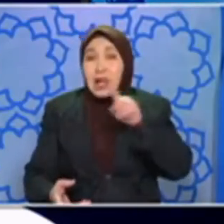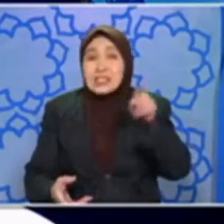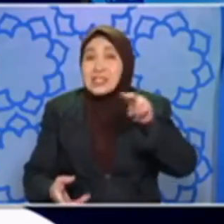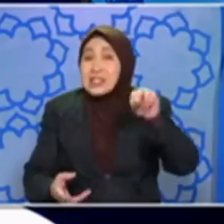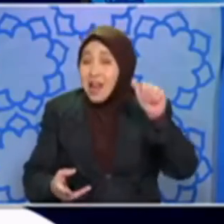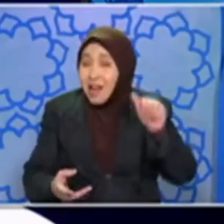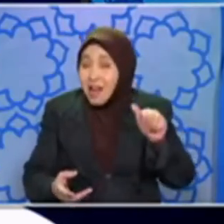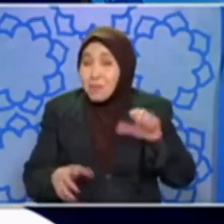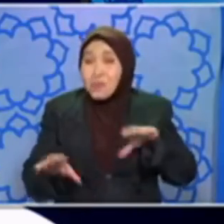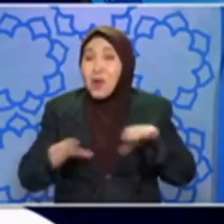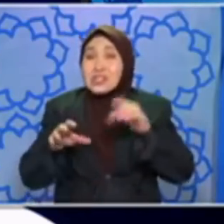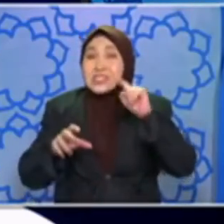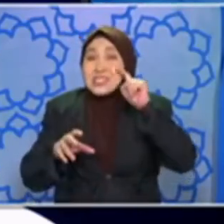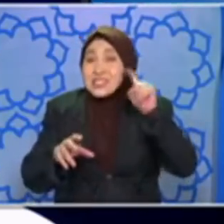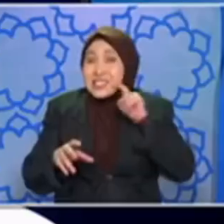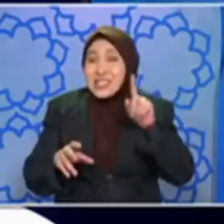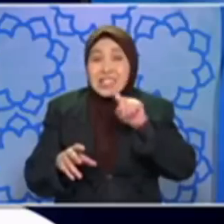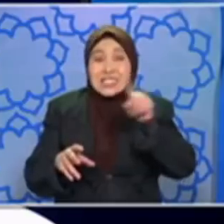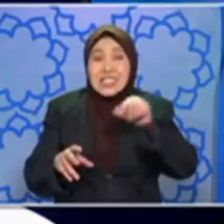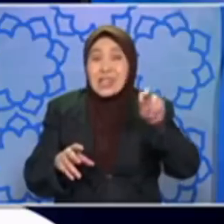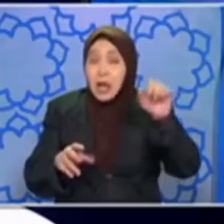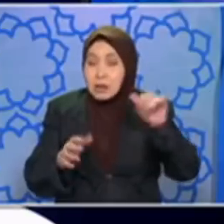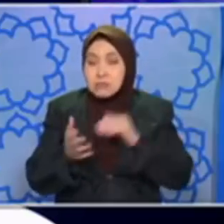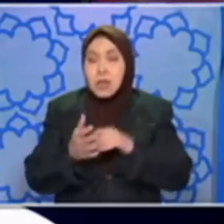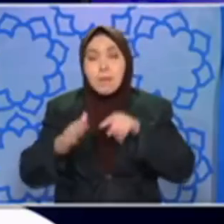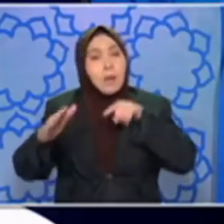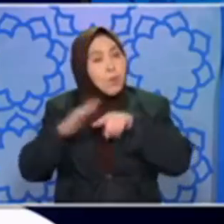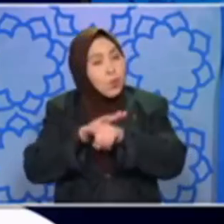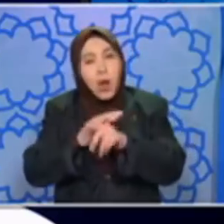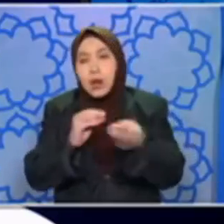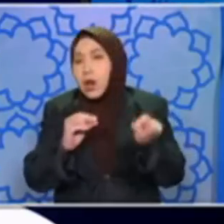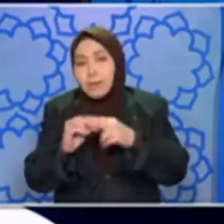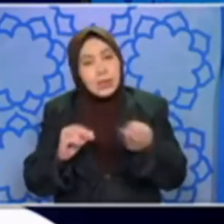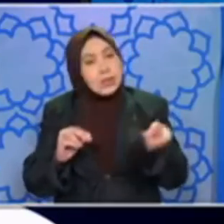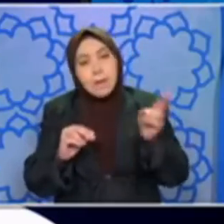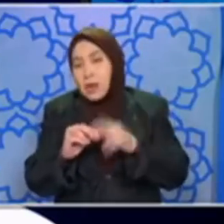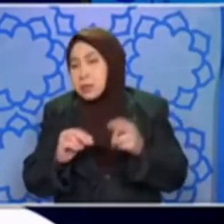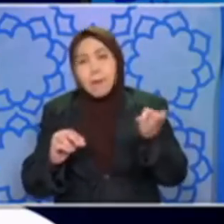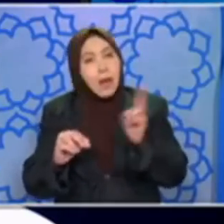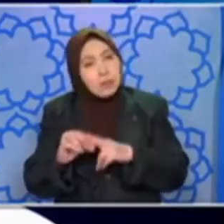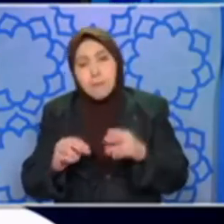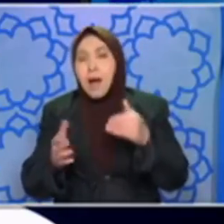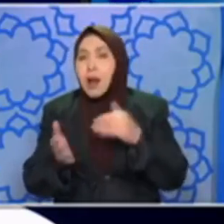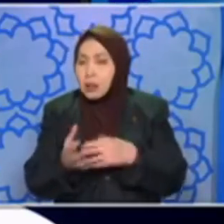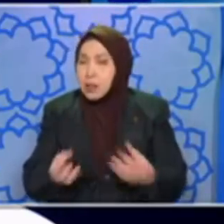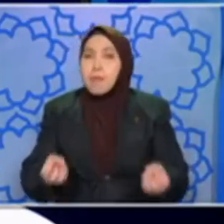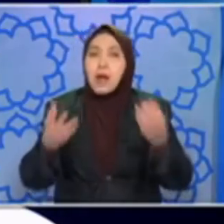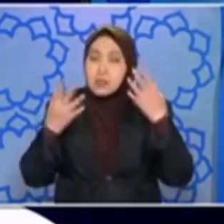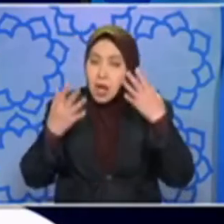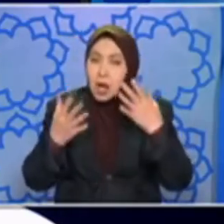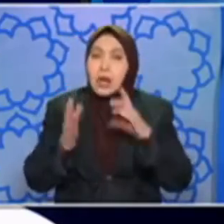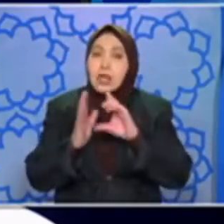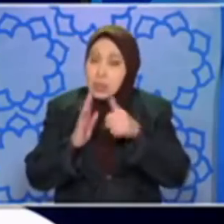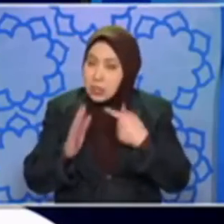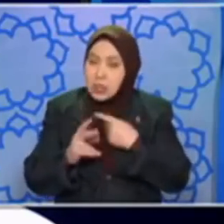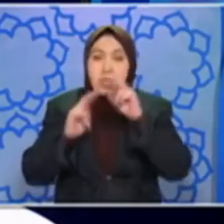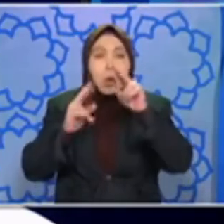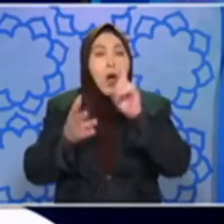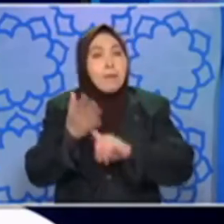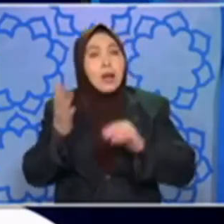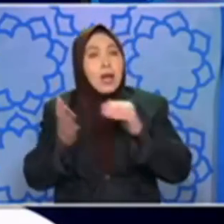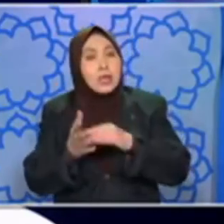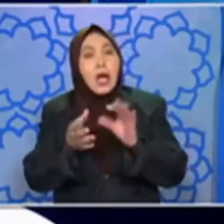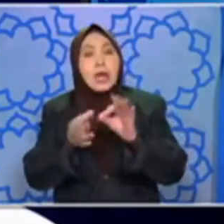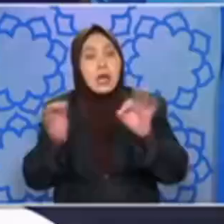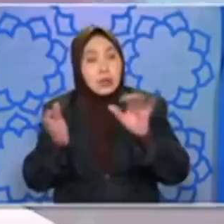mendekati zina, maka pembunuhan pun akan bertambah, yang kita akan lihat nanti apakah lagi ayatnya. Tapi kita lihat